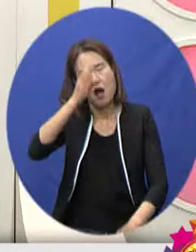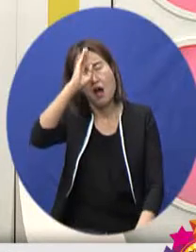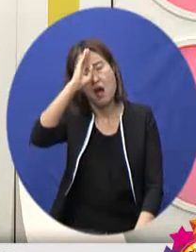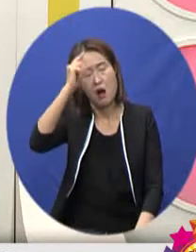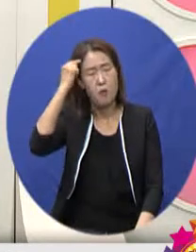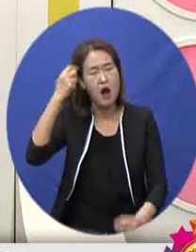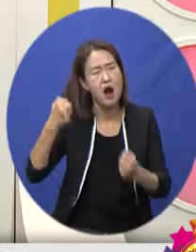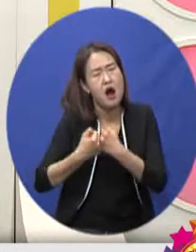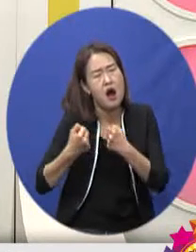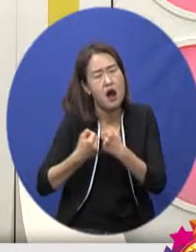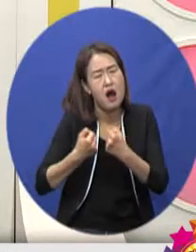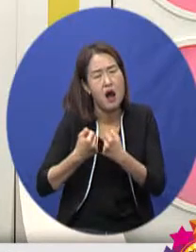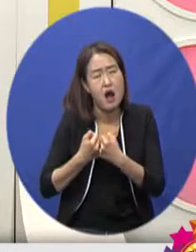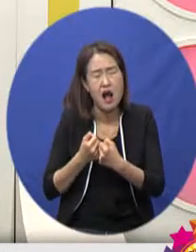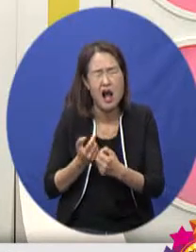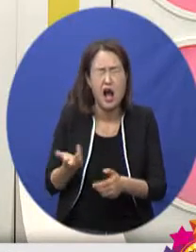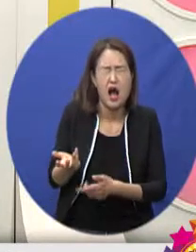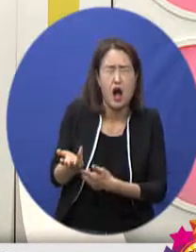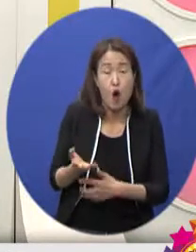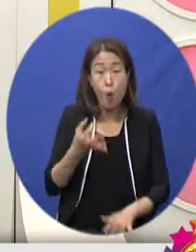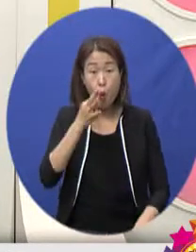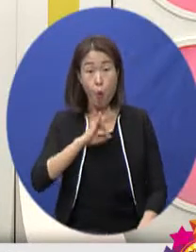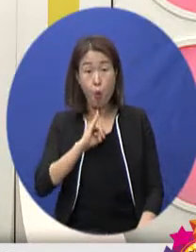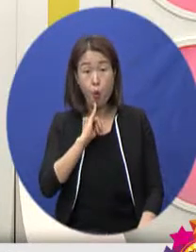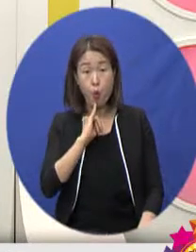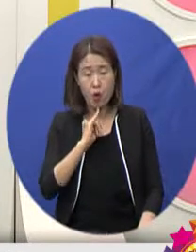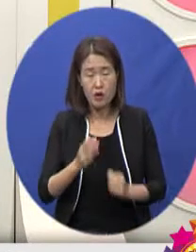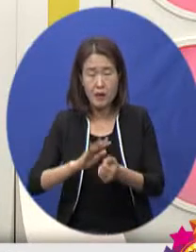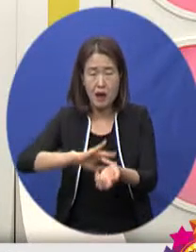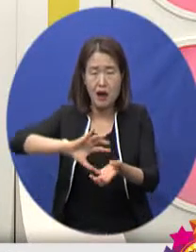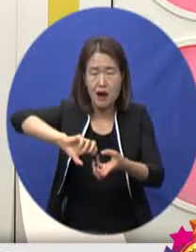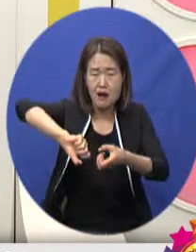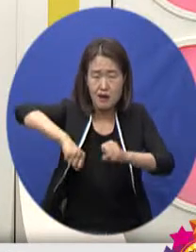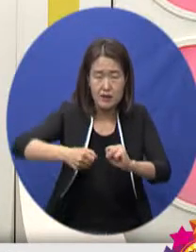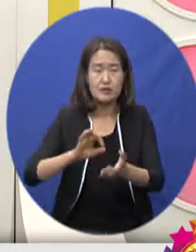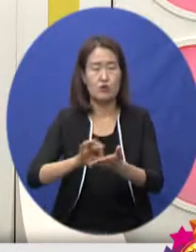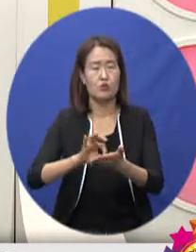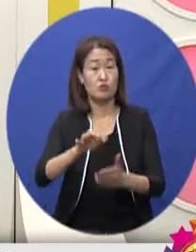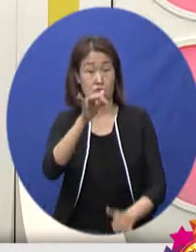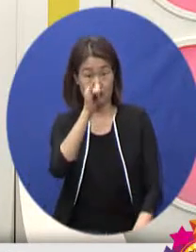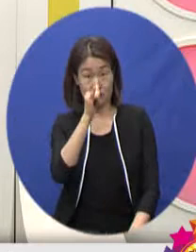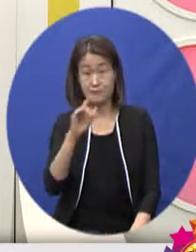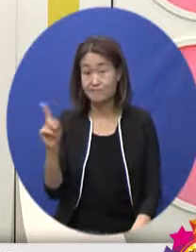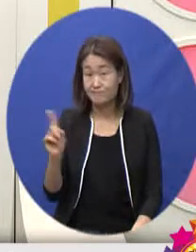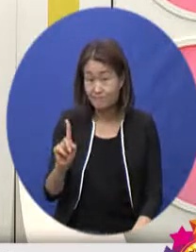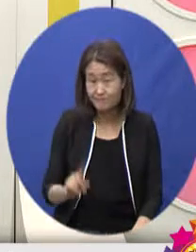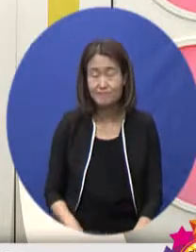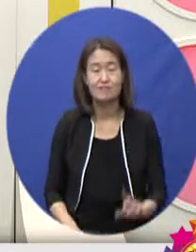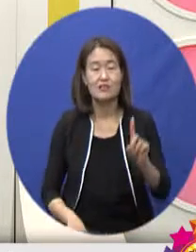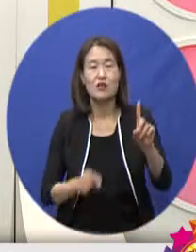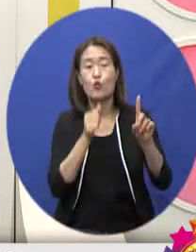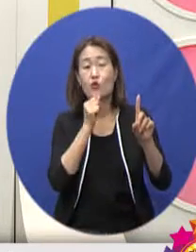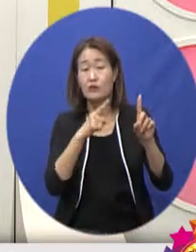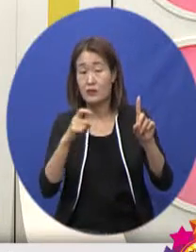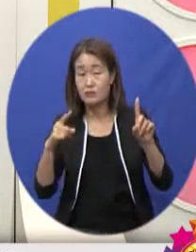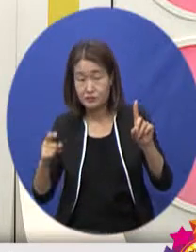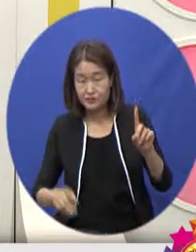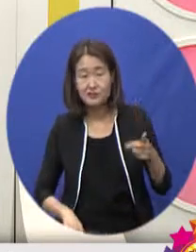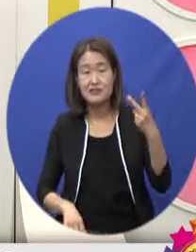두통, 진통에 효과가 있어 한약재료로도 사용되는 이것은 무엇일까요? 1번